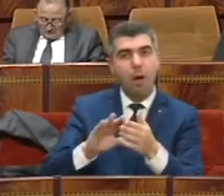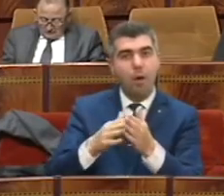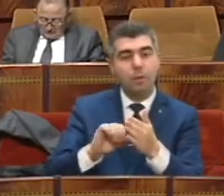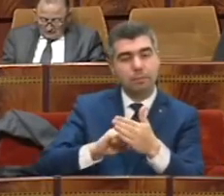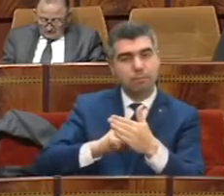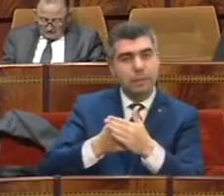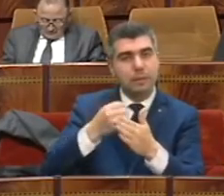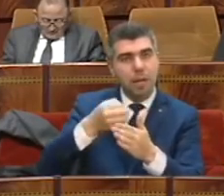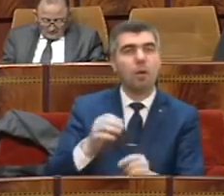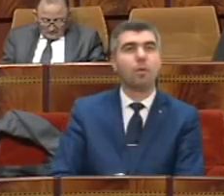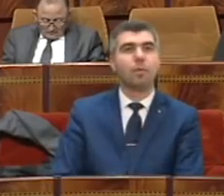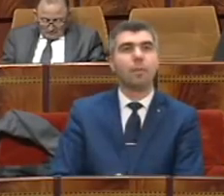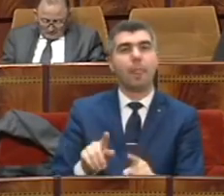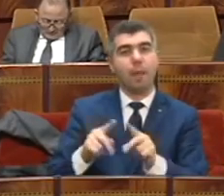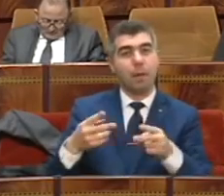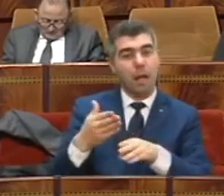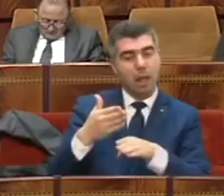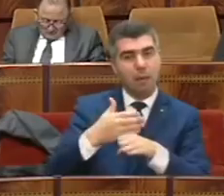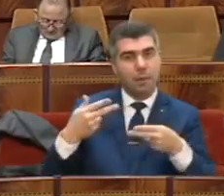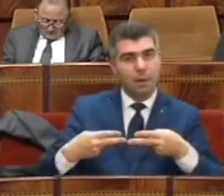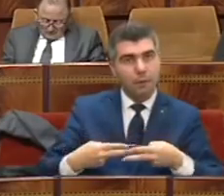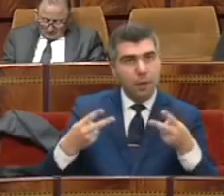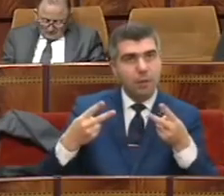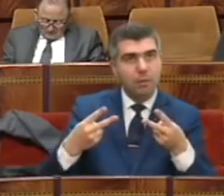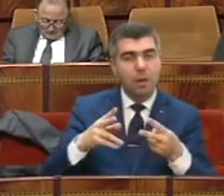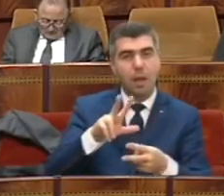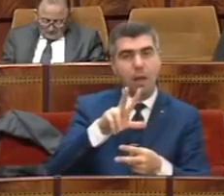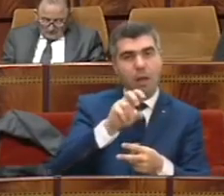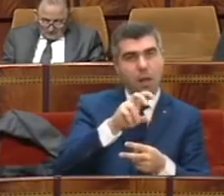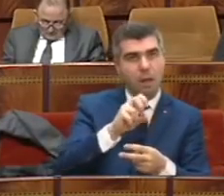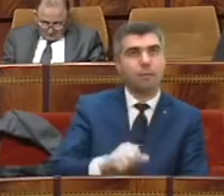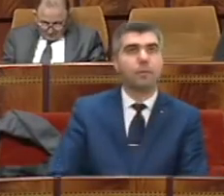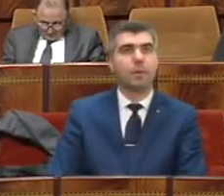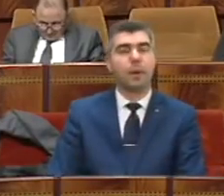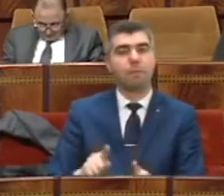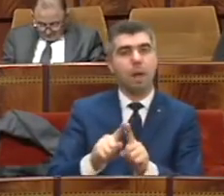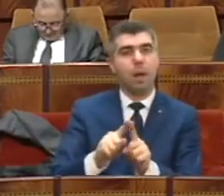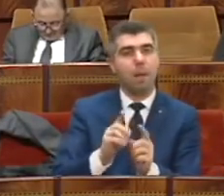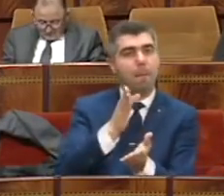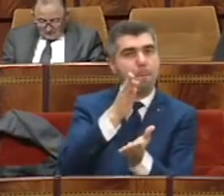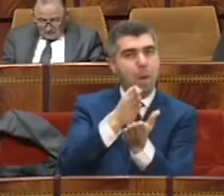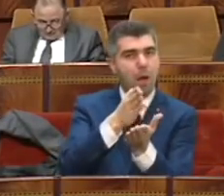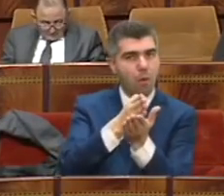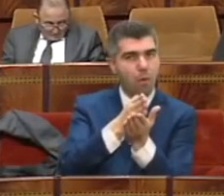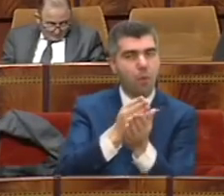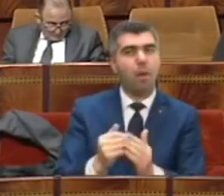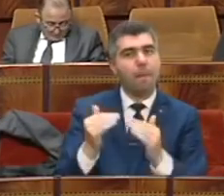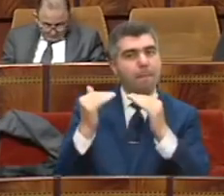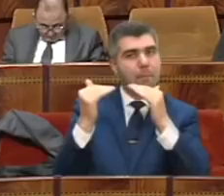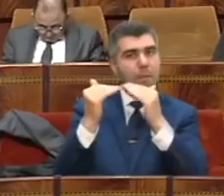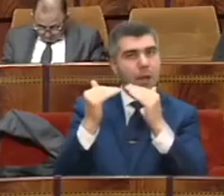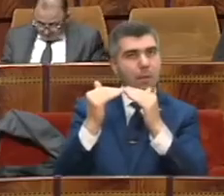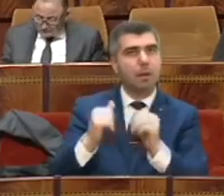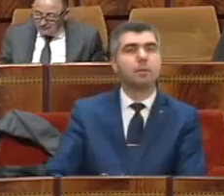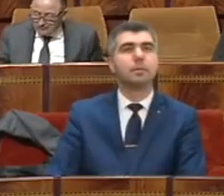مازال ما خرجش هذا سميتو. عاهدنا فيكم الصراحة ديروا واحد الملائمة،